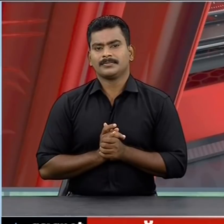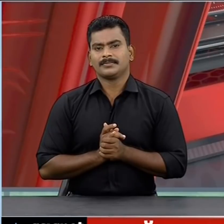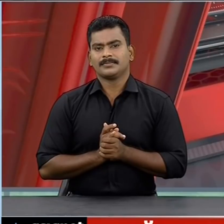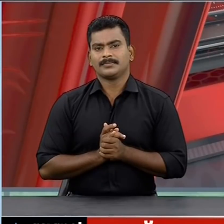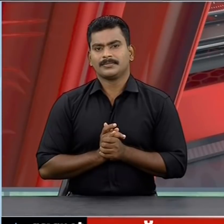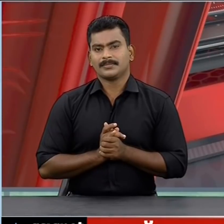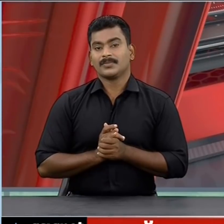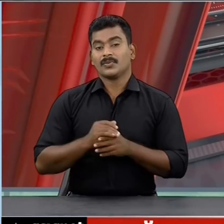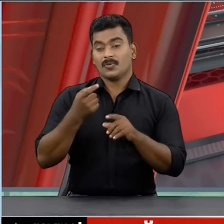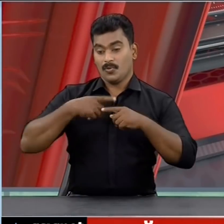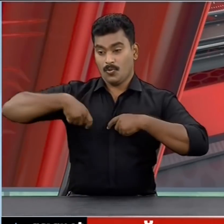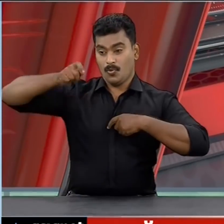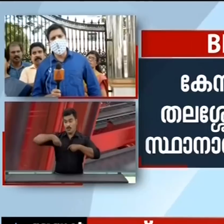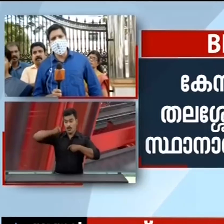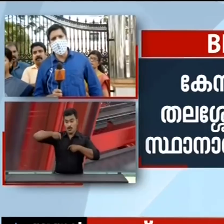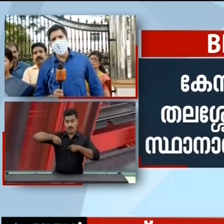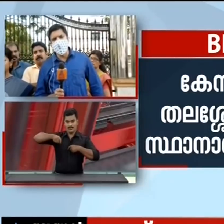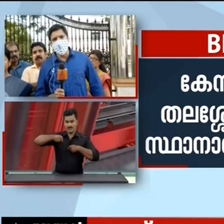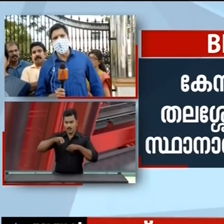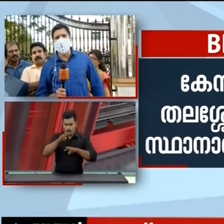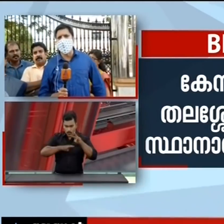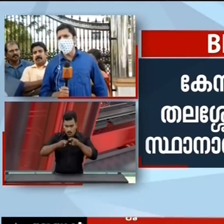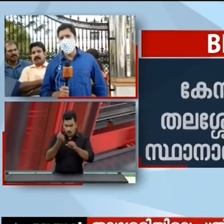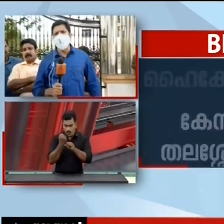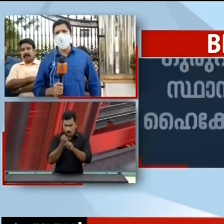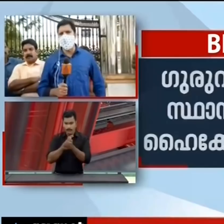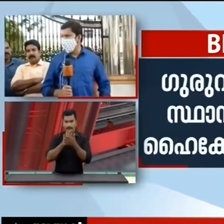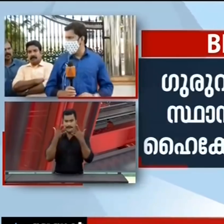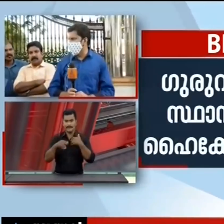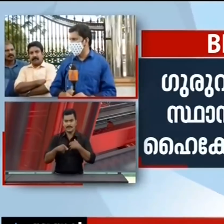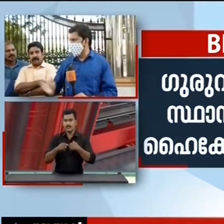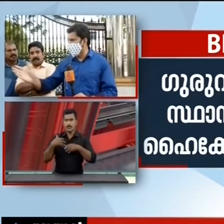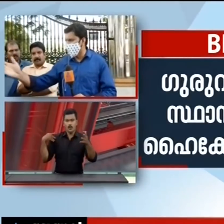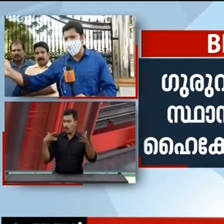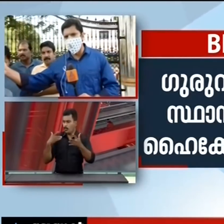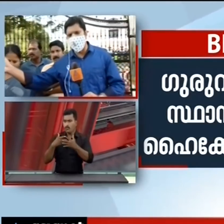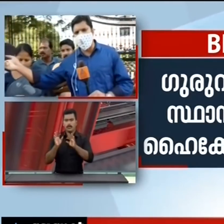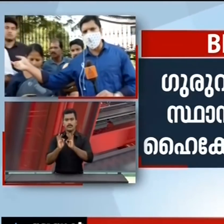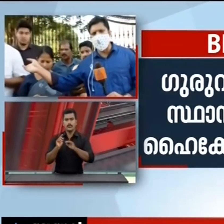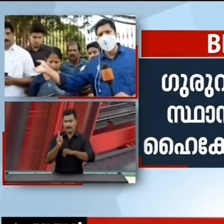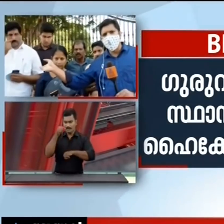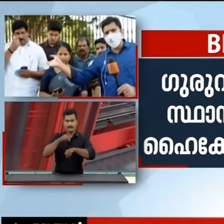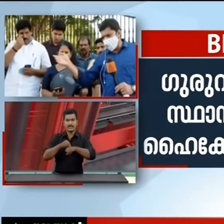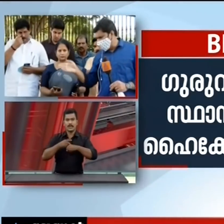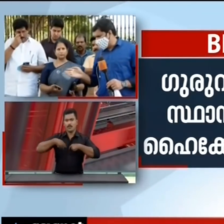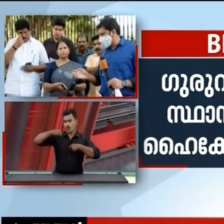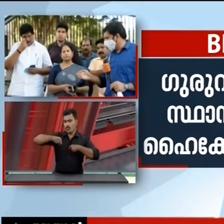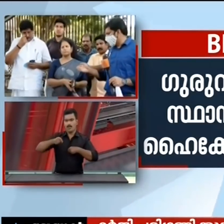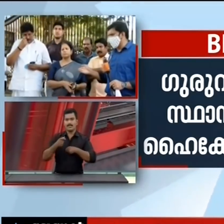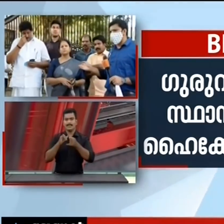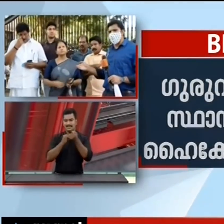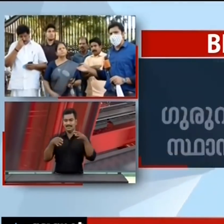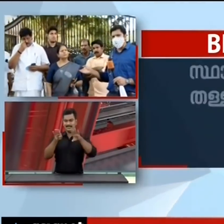ആ കോടതി നടപടികൾ ഇന്നത്തേത് അവസാനിച്ചിരിക്കുന്നു. ഒരു അസാധാരണ സിറ്റിംഗ് തന്നെ നടത്തി. ഈ രണ്ട് സ്ഥാനാർത്ഥികൾ എന്നോടൊപ്പം നിൽക്കുകയാണ്. തലശ്ശേരിയിലെ സ്ഥാനാർത്ഥി എൻ ഹരിദാസ്,